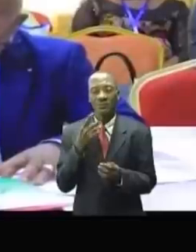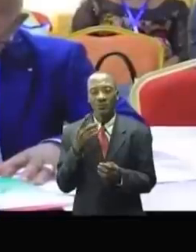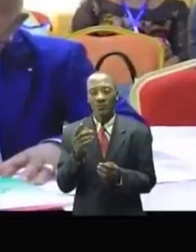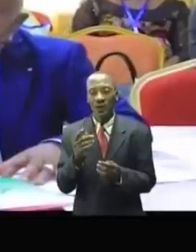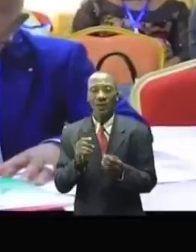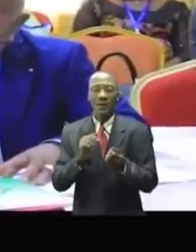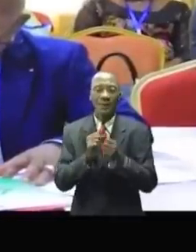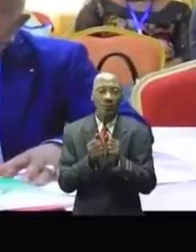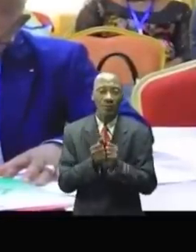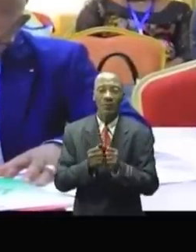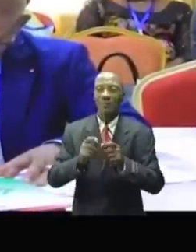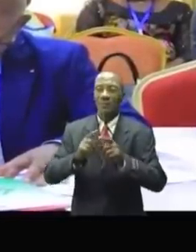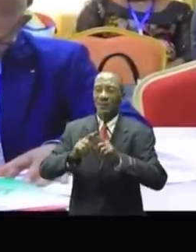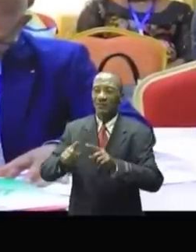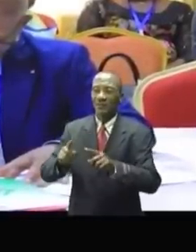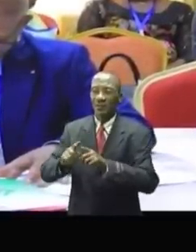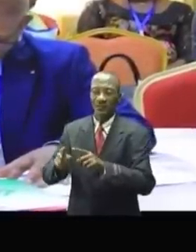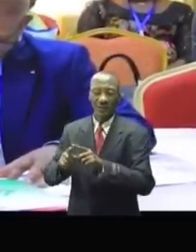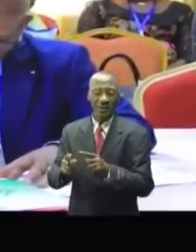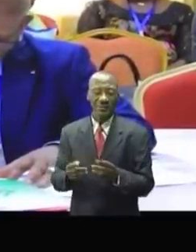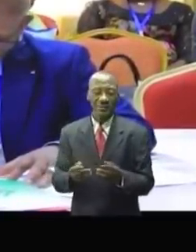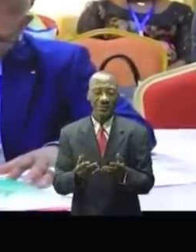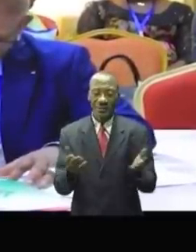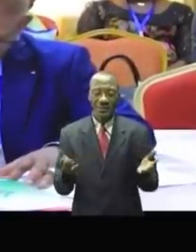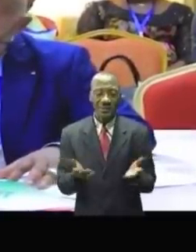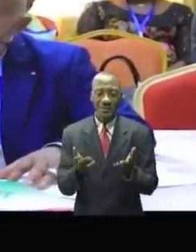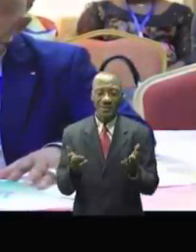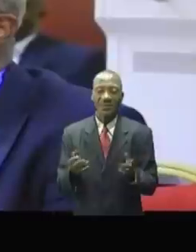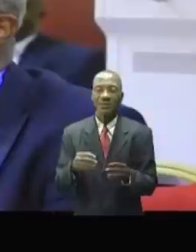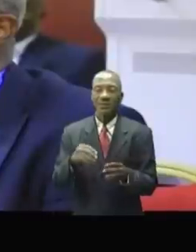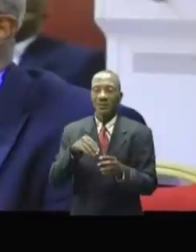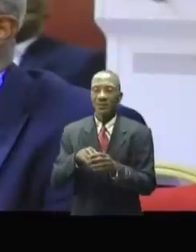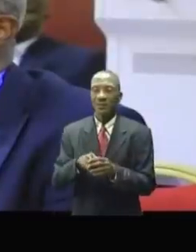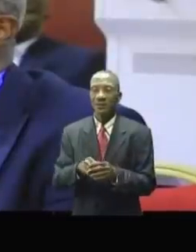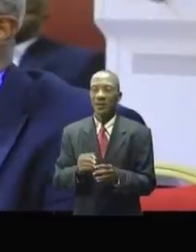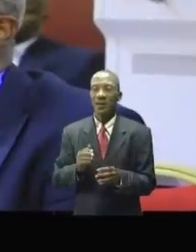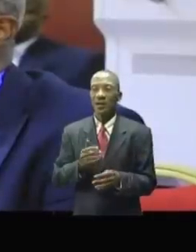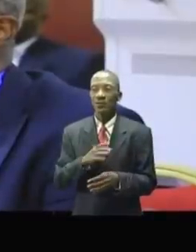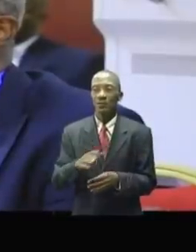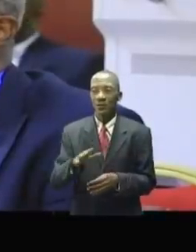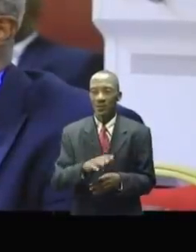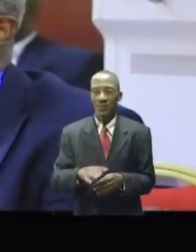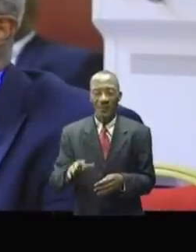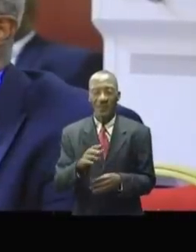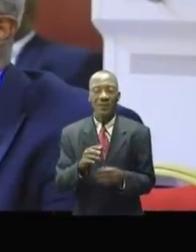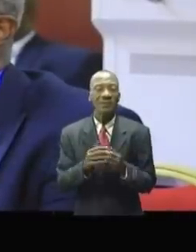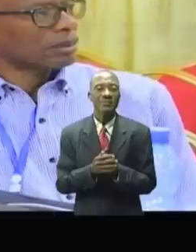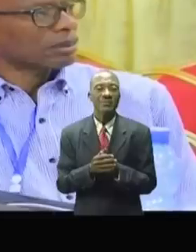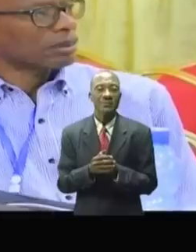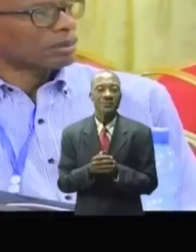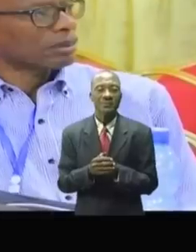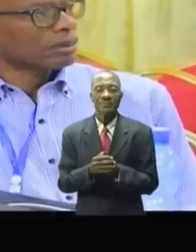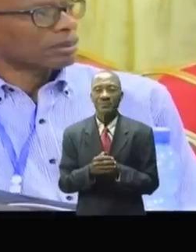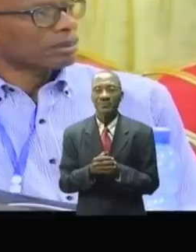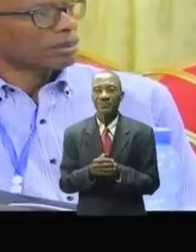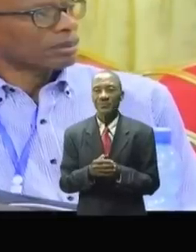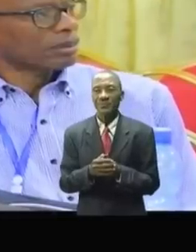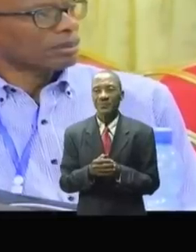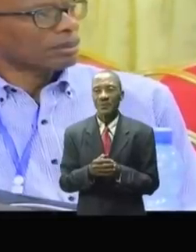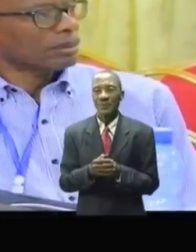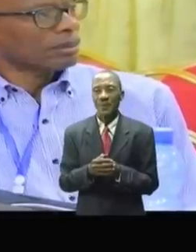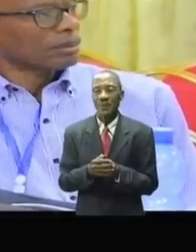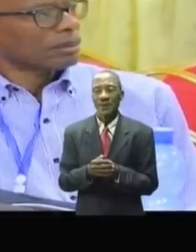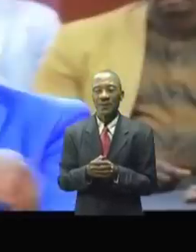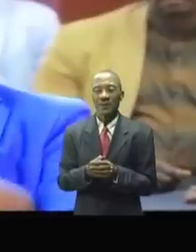Rotterdam, de Stockholm et de Minamata, y compris l'approche stratégique de gestion internationale des produits chimiques organisée